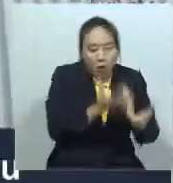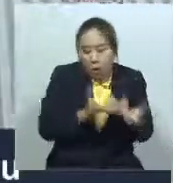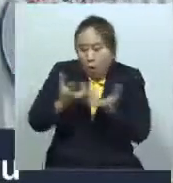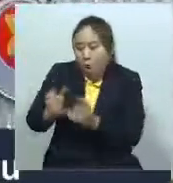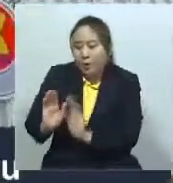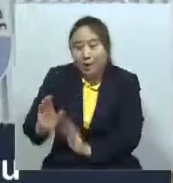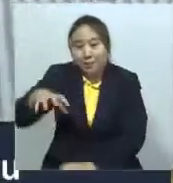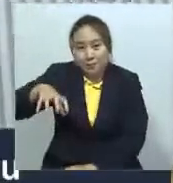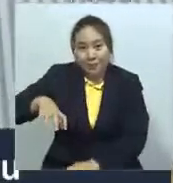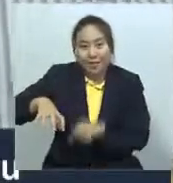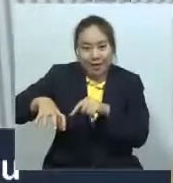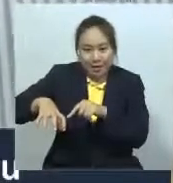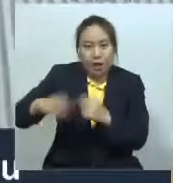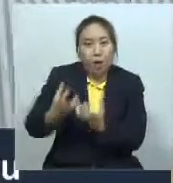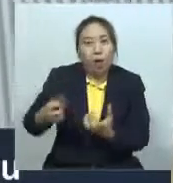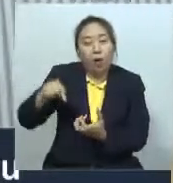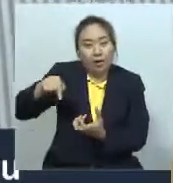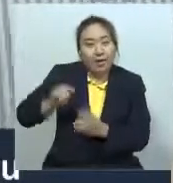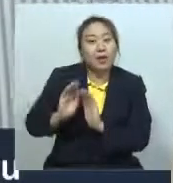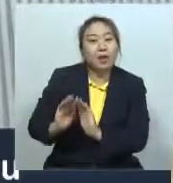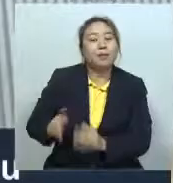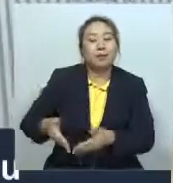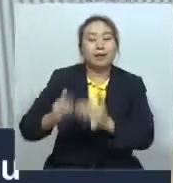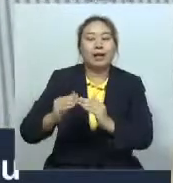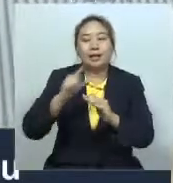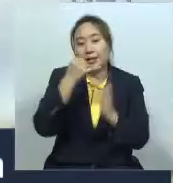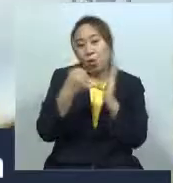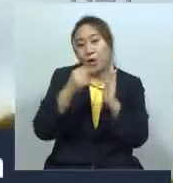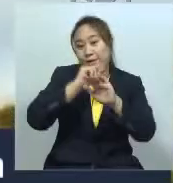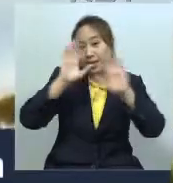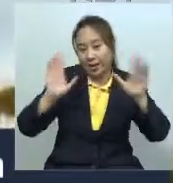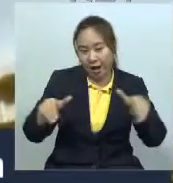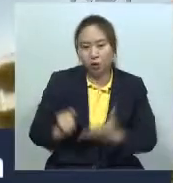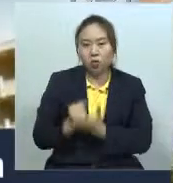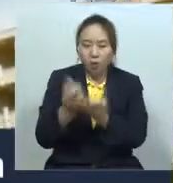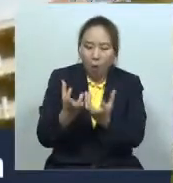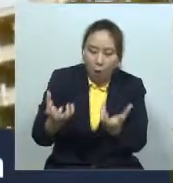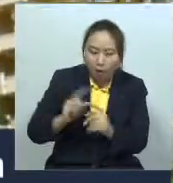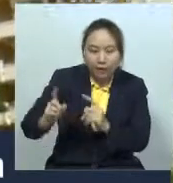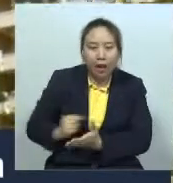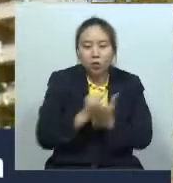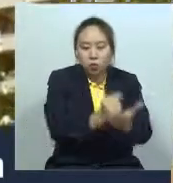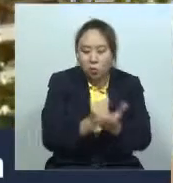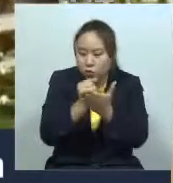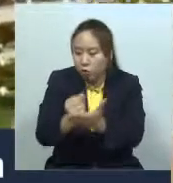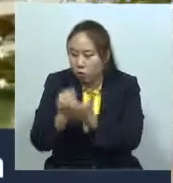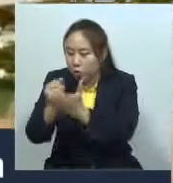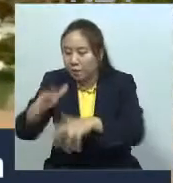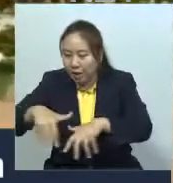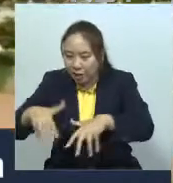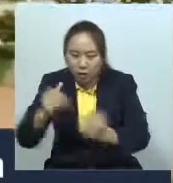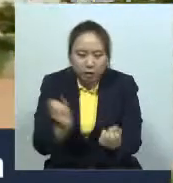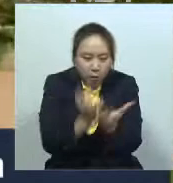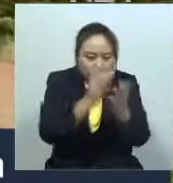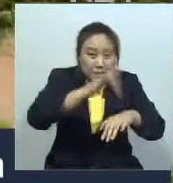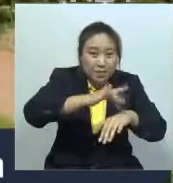ของช่วยเหลือทางไกลของอาเซียนตั้งอยู่ที่จังหวัดชัยนาทจะเพิ่มประสิทธิภาพการส่งมอบอุปกรณ์ในการช่วยเหลือประชาชนจากเหตุภัยพิบัติอ